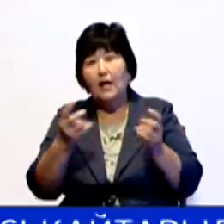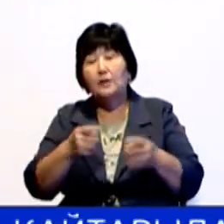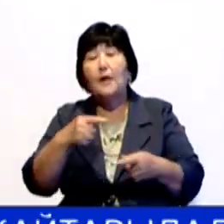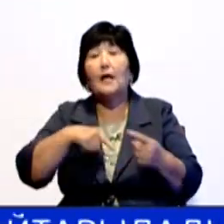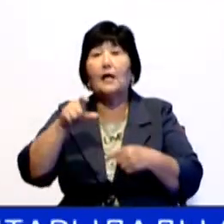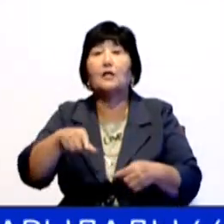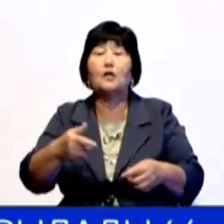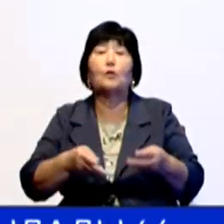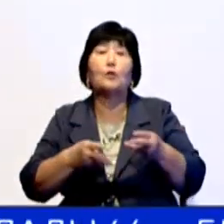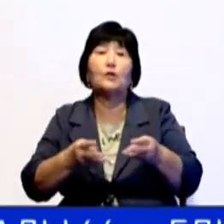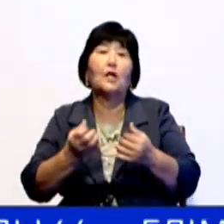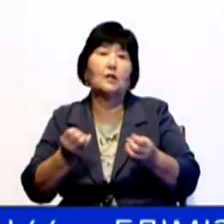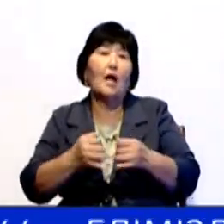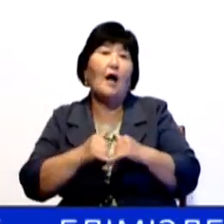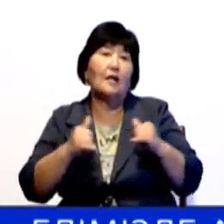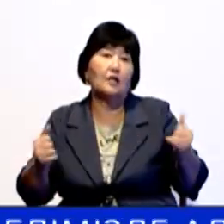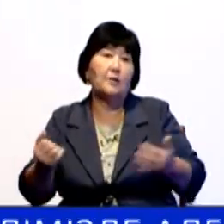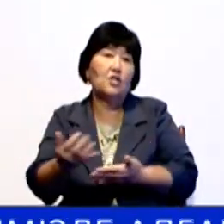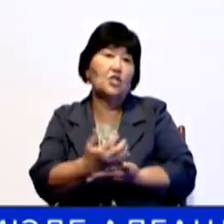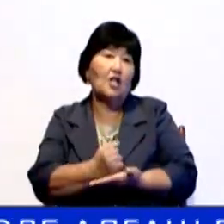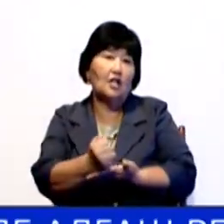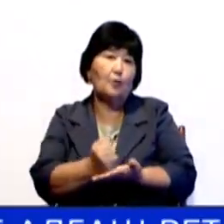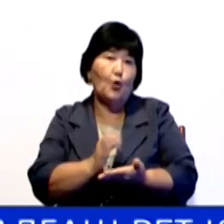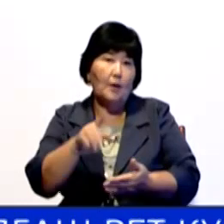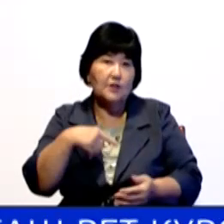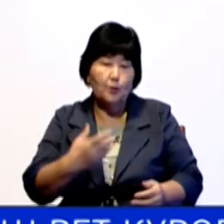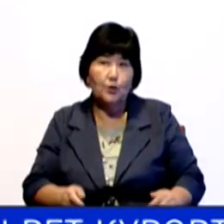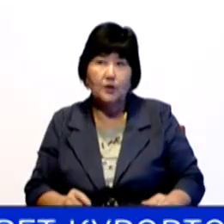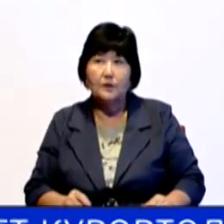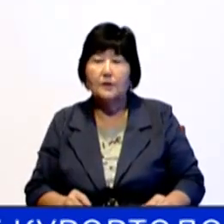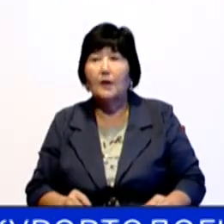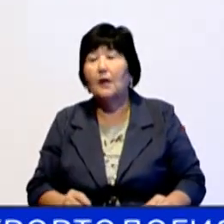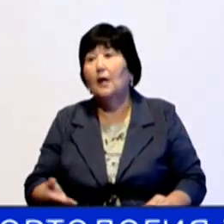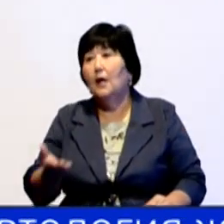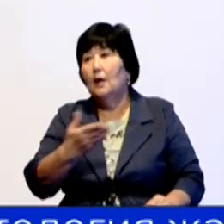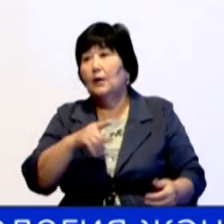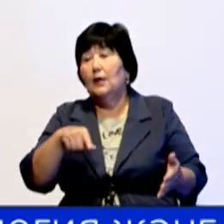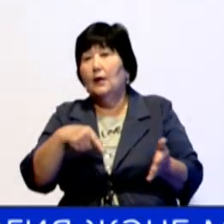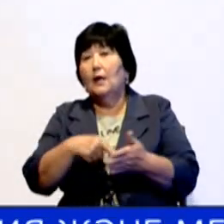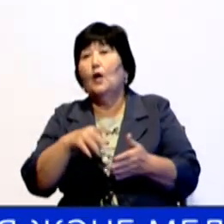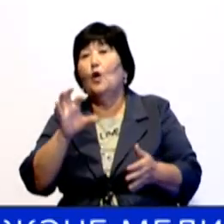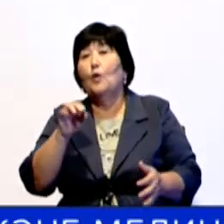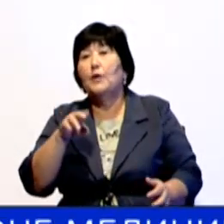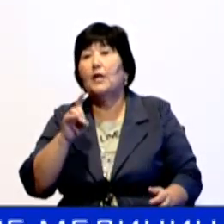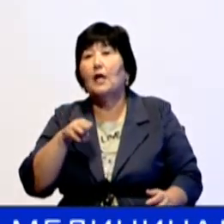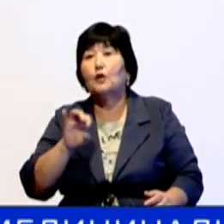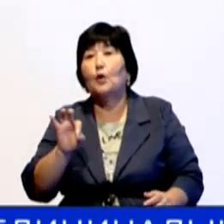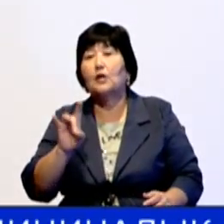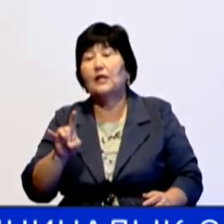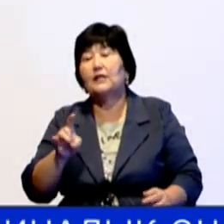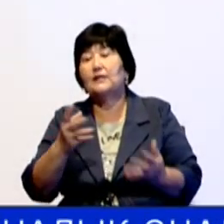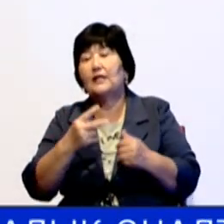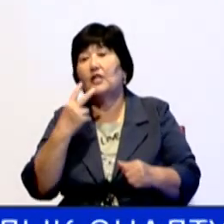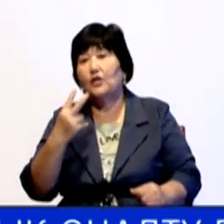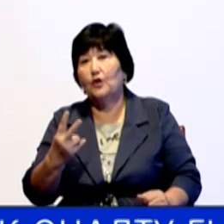кәсіпкерлер отын қорын артығымен жинақтап қоямыз деп отыр. Бізде қаладағы операторлар саны 2 бүгінгі күні.